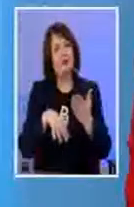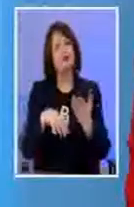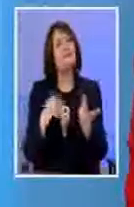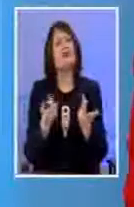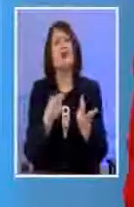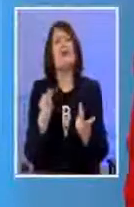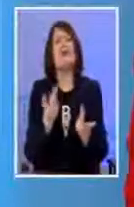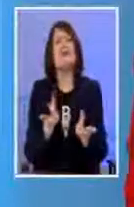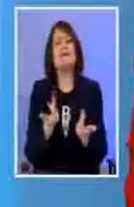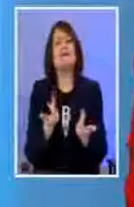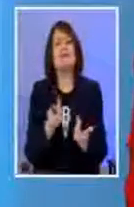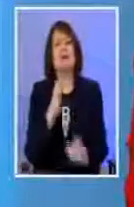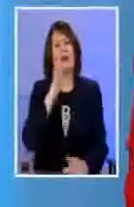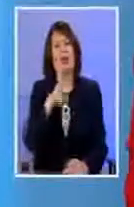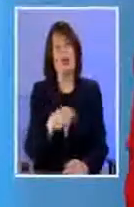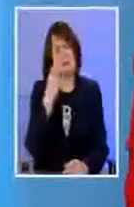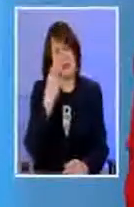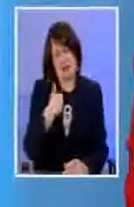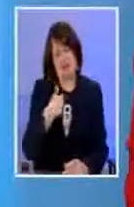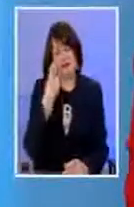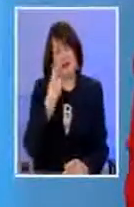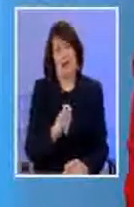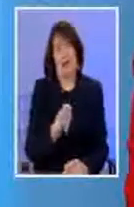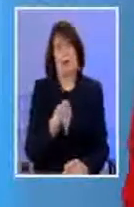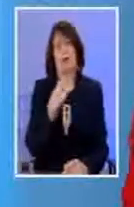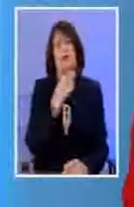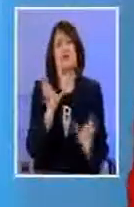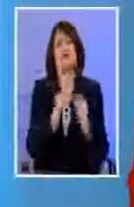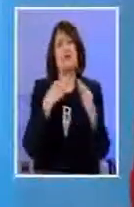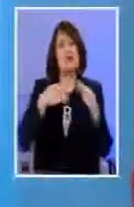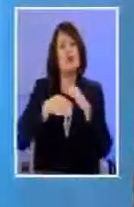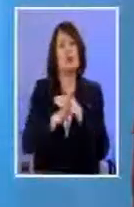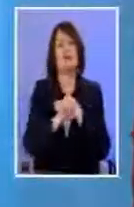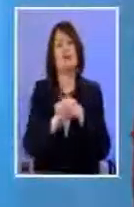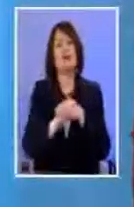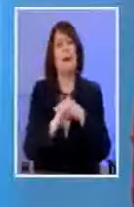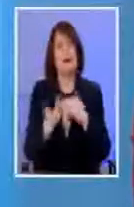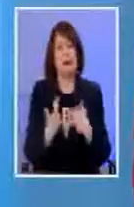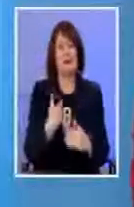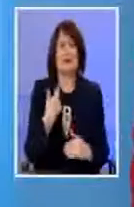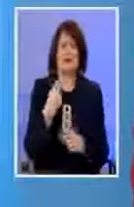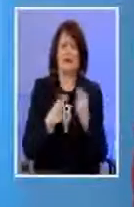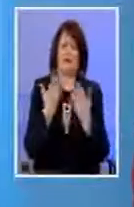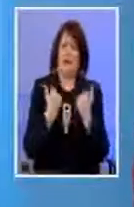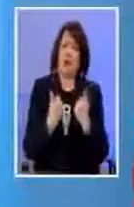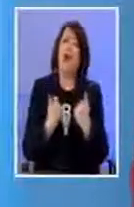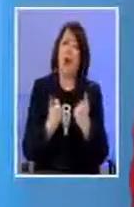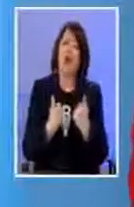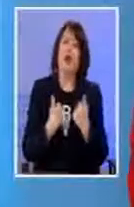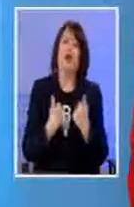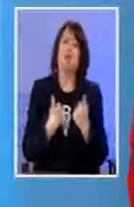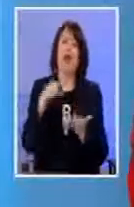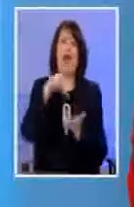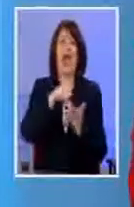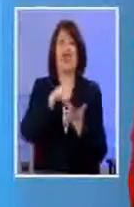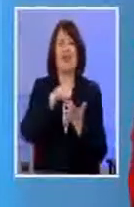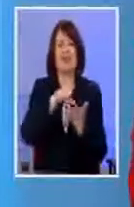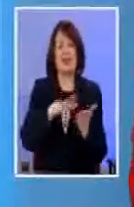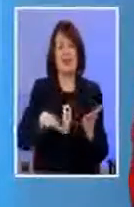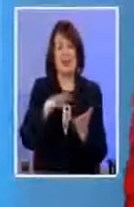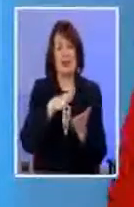το συναντάμε κάθε μέρα εμείς, ακόμη και εμείς που δεν έχουμε κάποιο ιδιαίτερο πρόβλημα, αν και στην Αθήνα όλοι έχουμε πρόβλημα